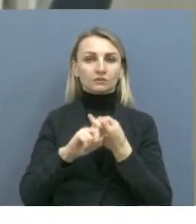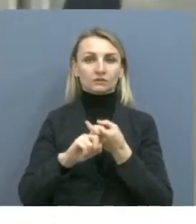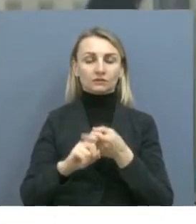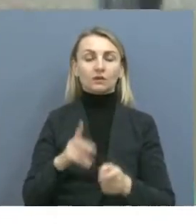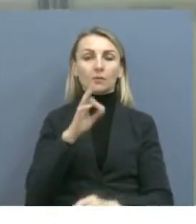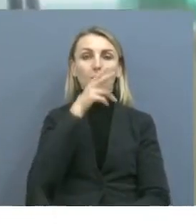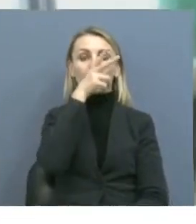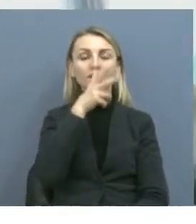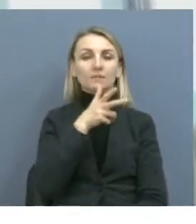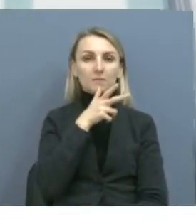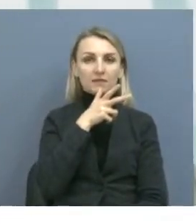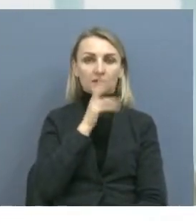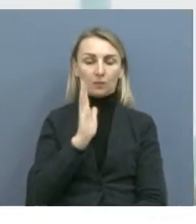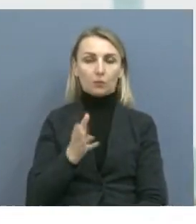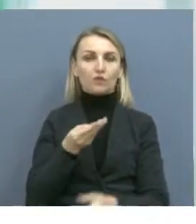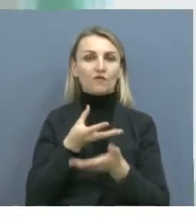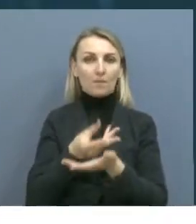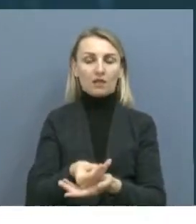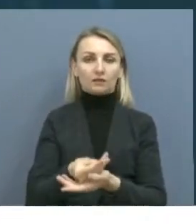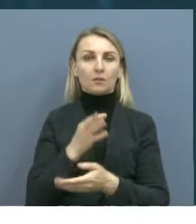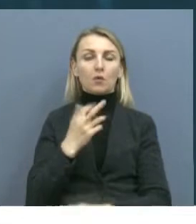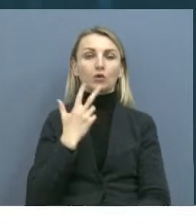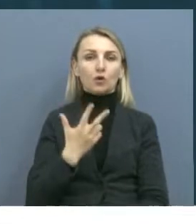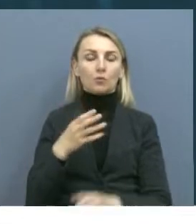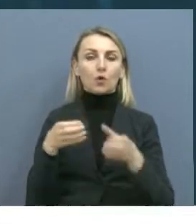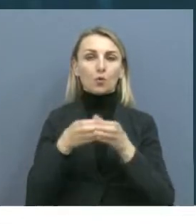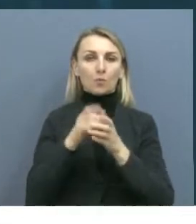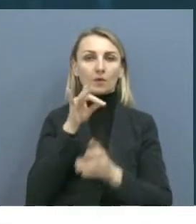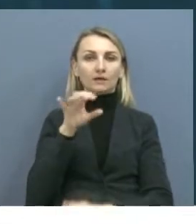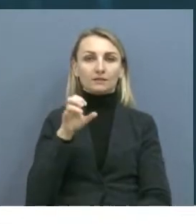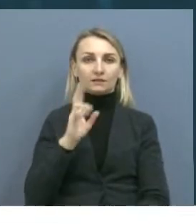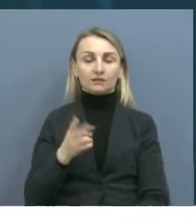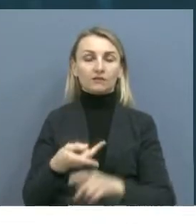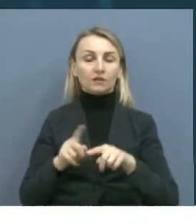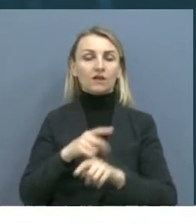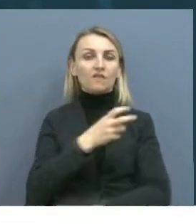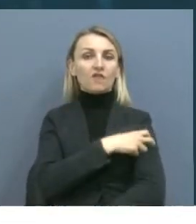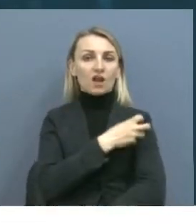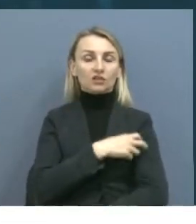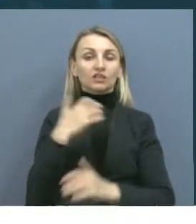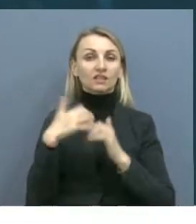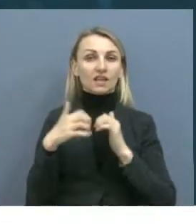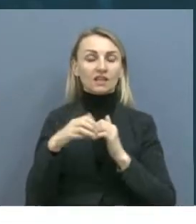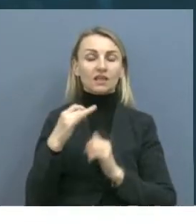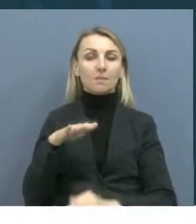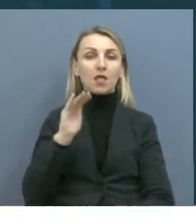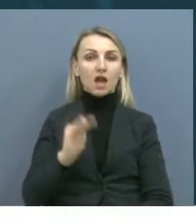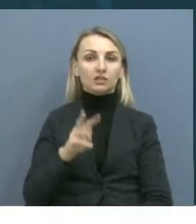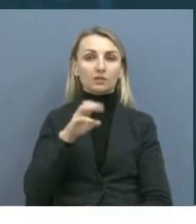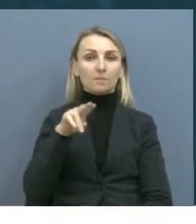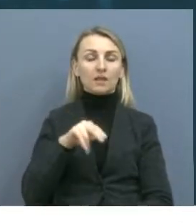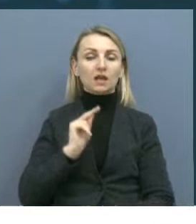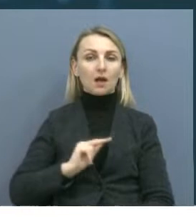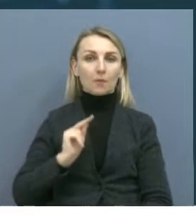3 месяцев по 3 группам риска заражения коронавирусом. Первая группа риска – это врачи, средние и младшие медицинские работники